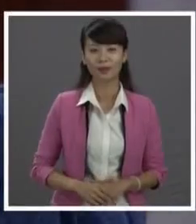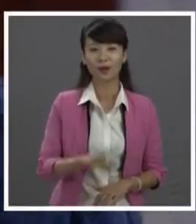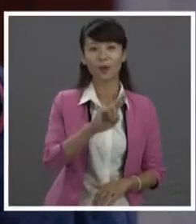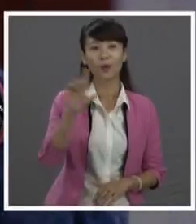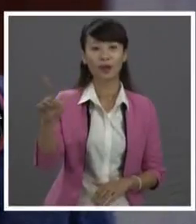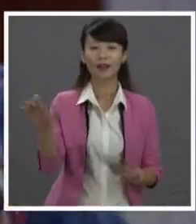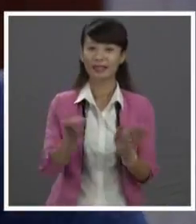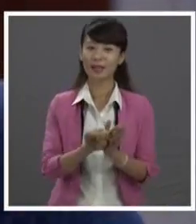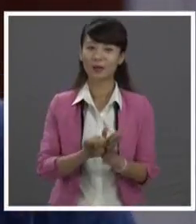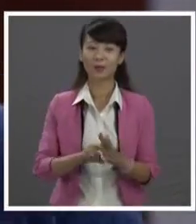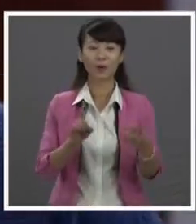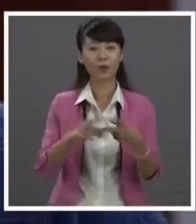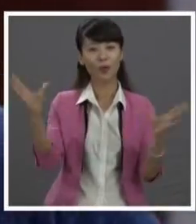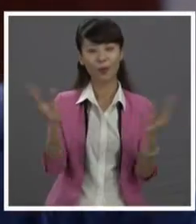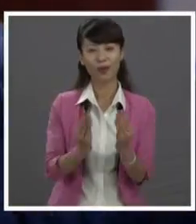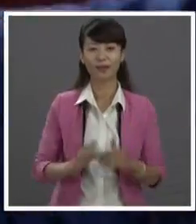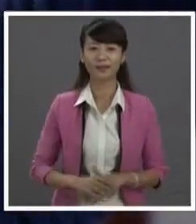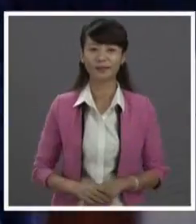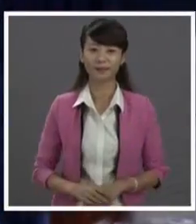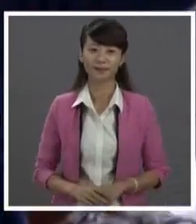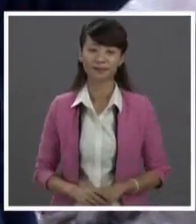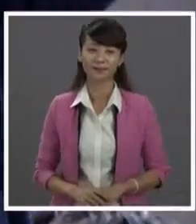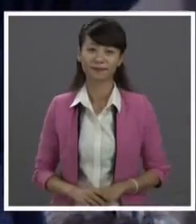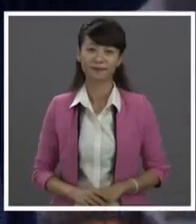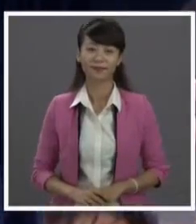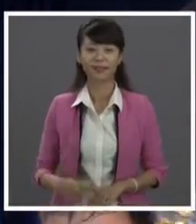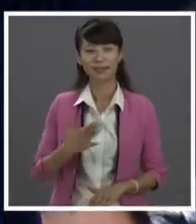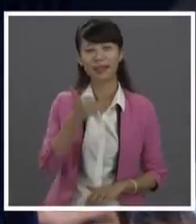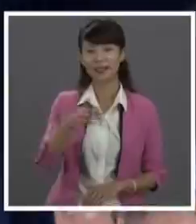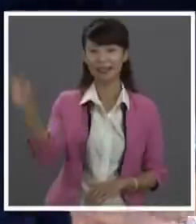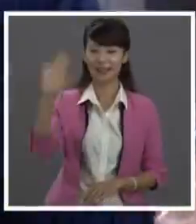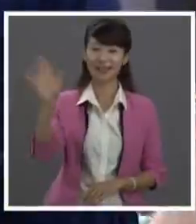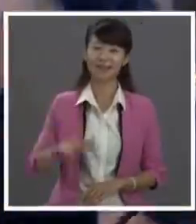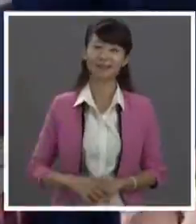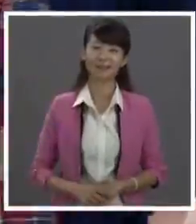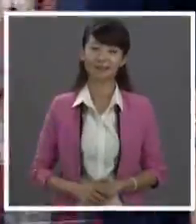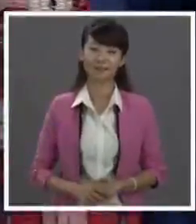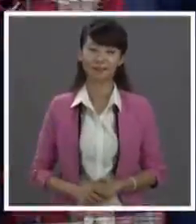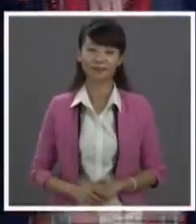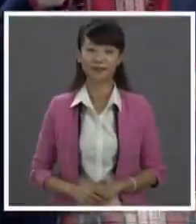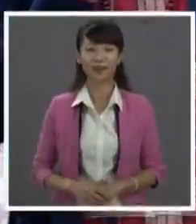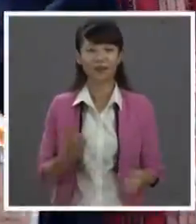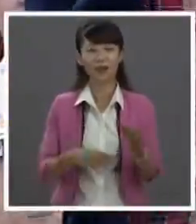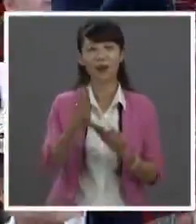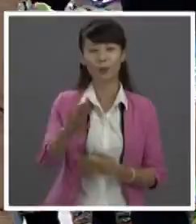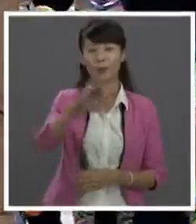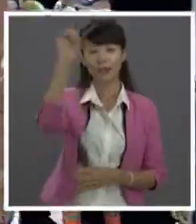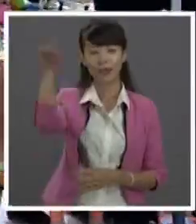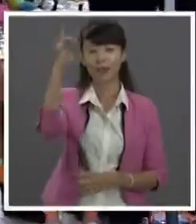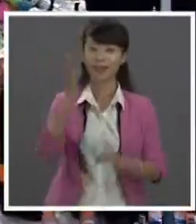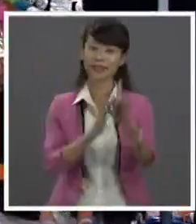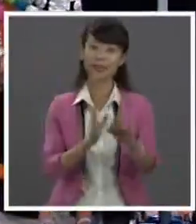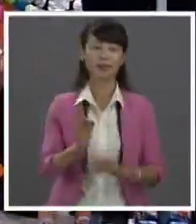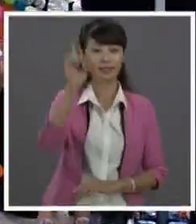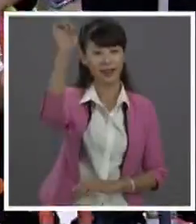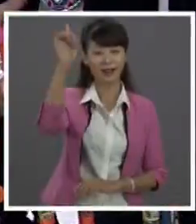同台。再次感谢大家， 谢谢大家收看我们的 特步 天天向上， 下